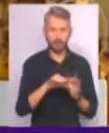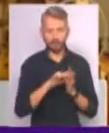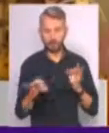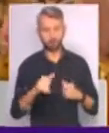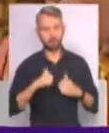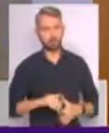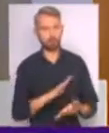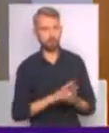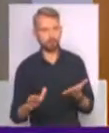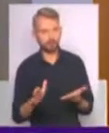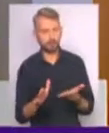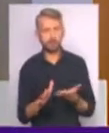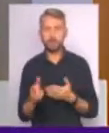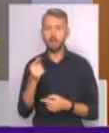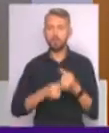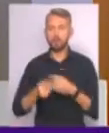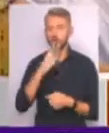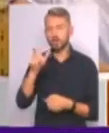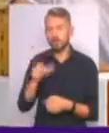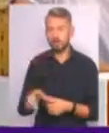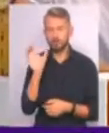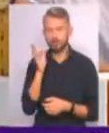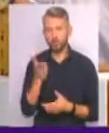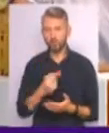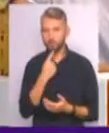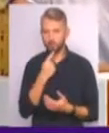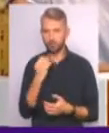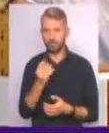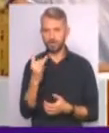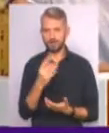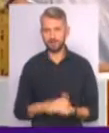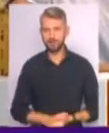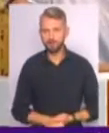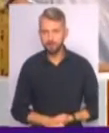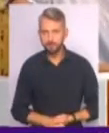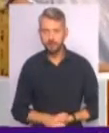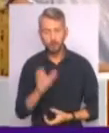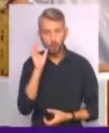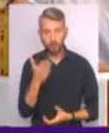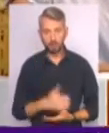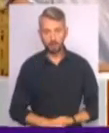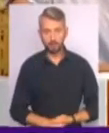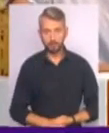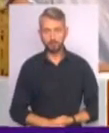і чисті. Повернувся наш глядач, будь ласка, спробуйте ще раз. Слухаємо вас.